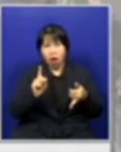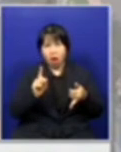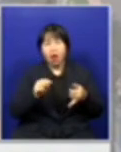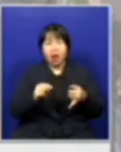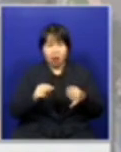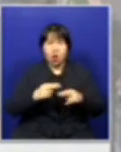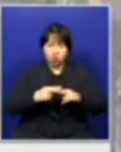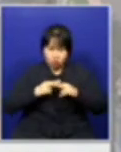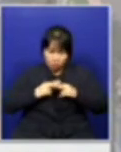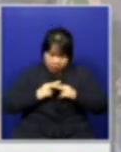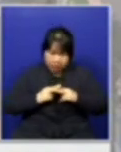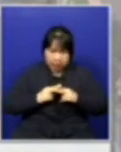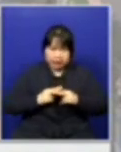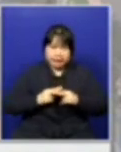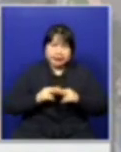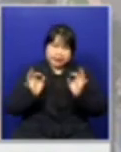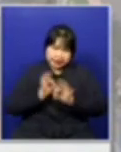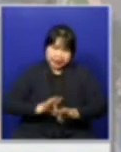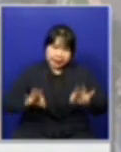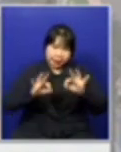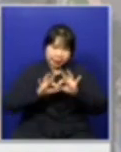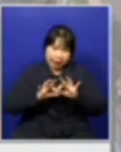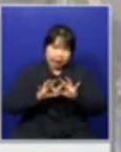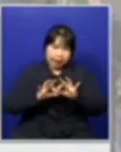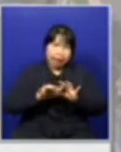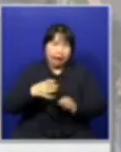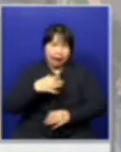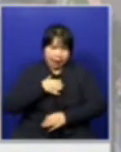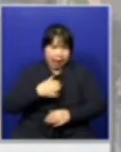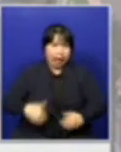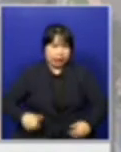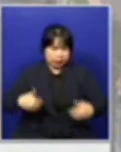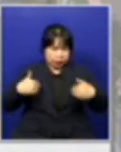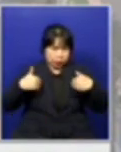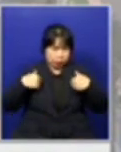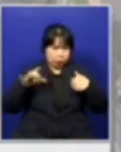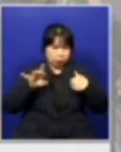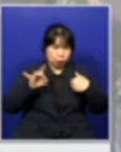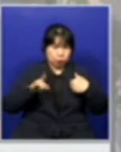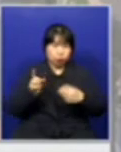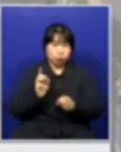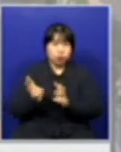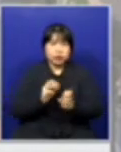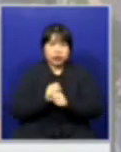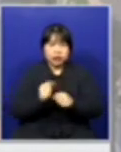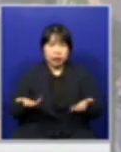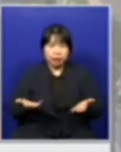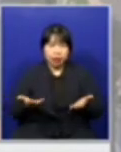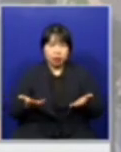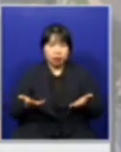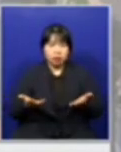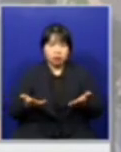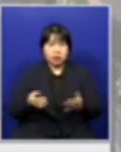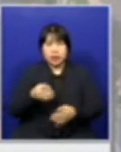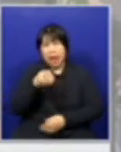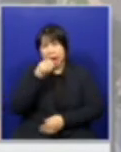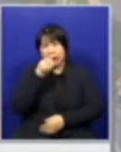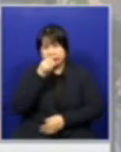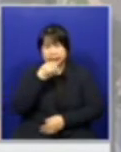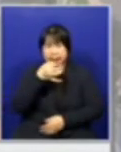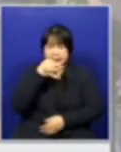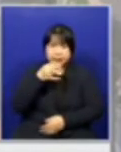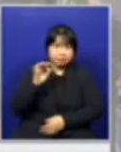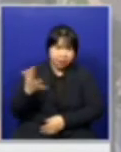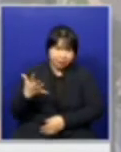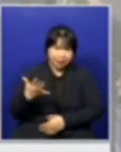อดหนีตายนี่ไม่ใช่หนีตายโควิดนะคะท่านประธานหนีตายตรงที่ว่าไม่สามารถจะทำมาหากินได้ไม่มี